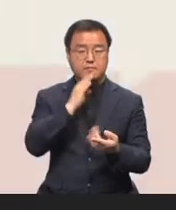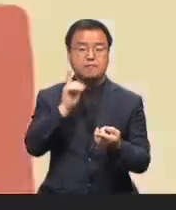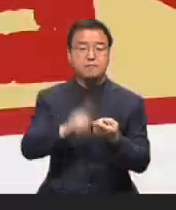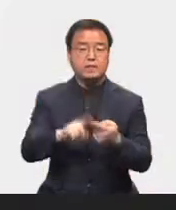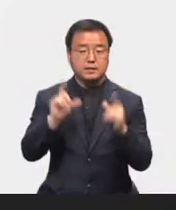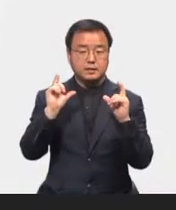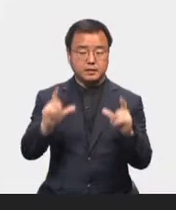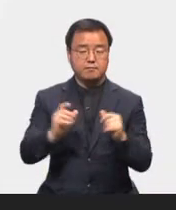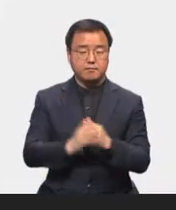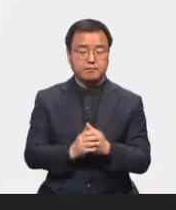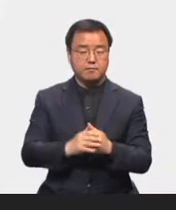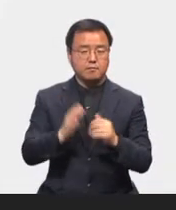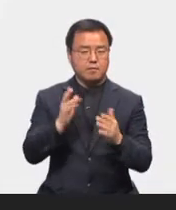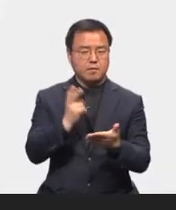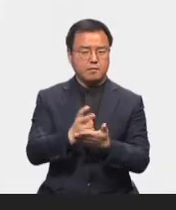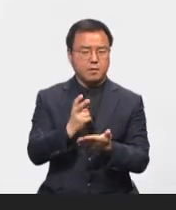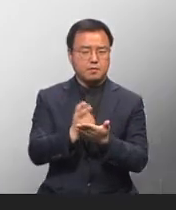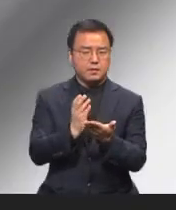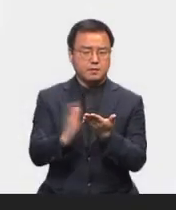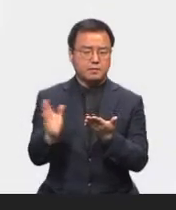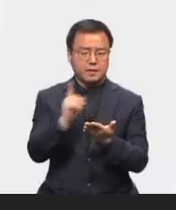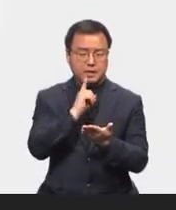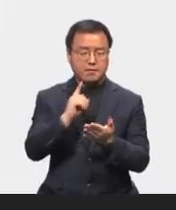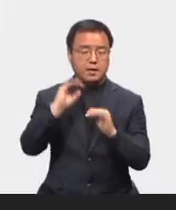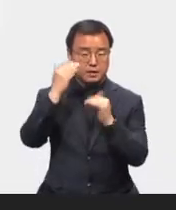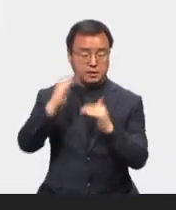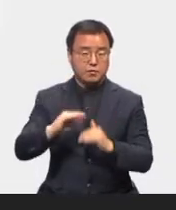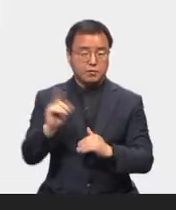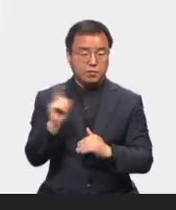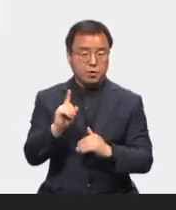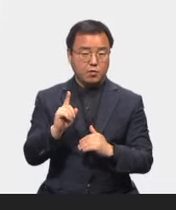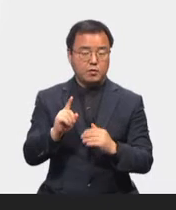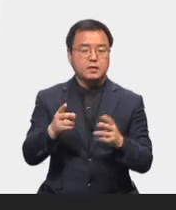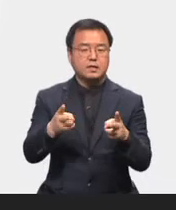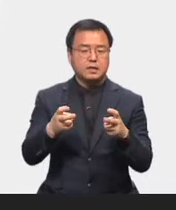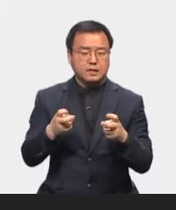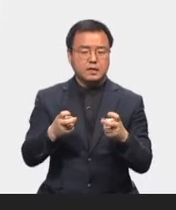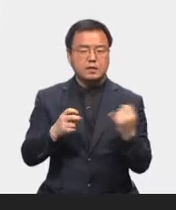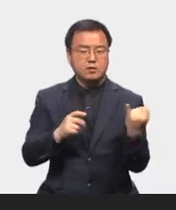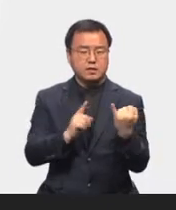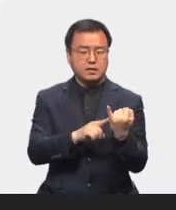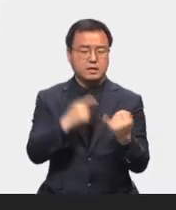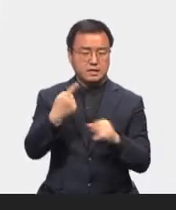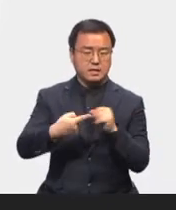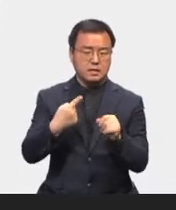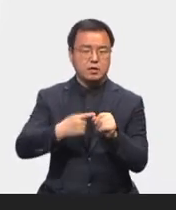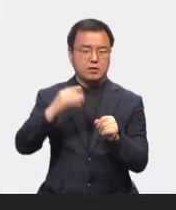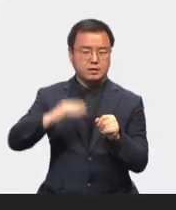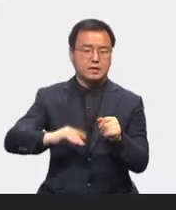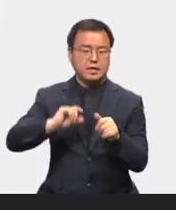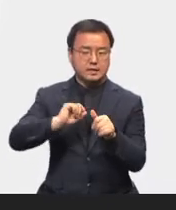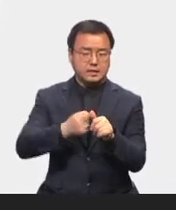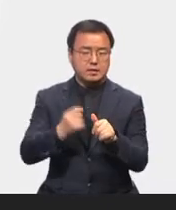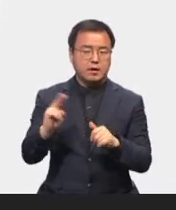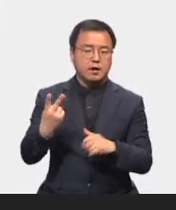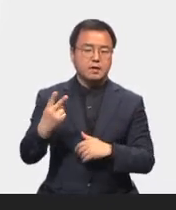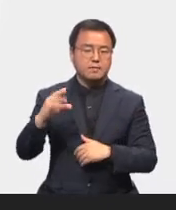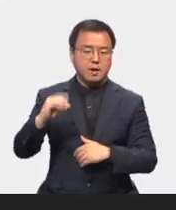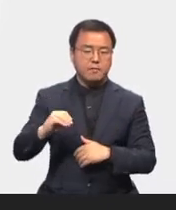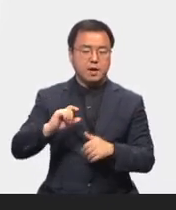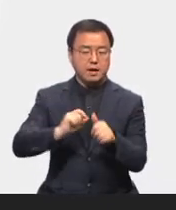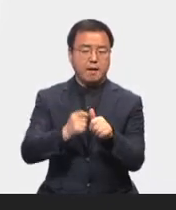헌재가 헌법에 위배된다 고 판단한 법 조항은 낙태한 여성에 게 1년 이하의 징역 또는 200만원 이하의